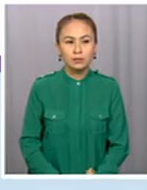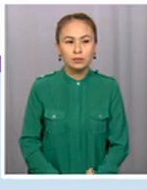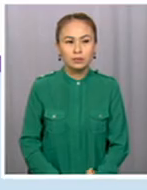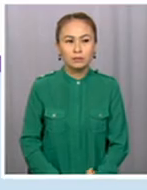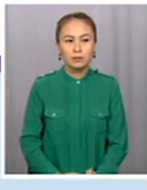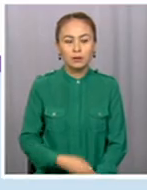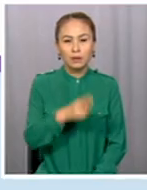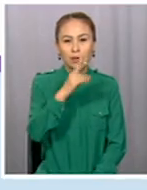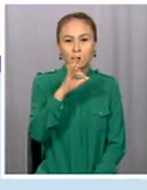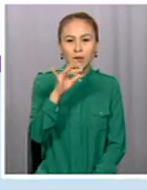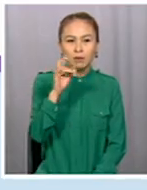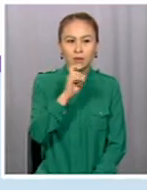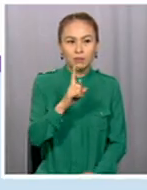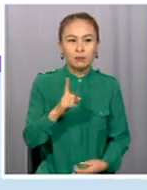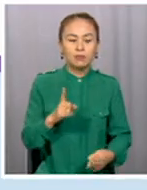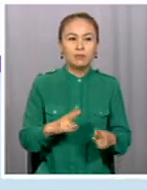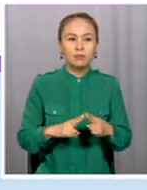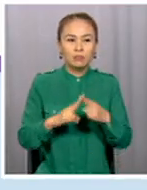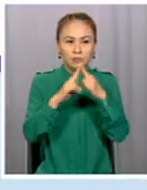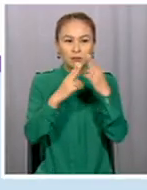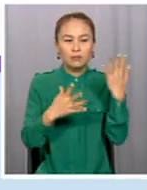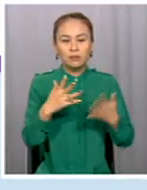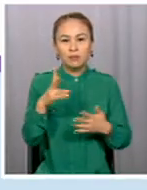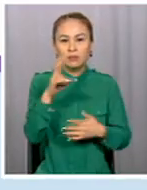Қораз, ғарыш және мұз.